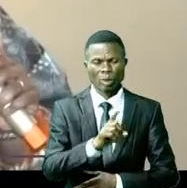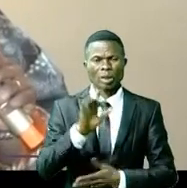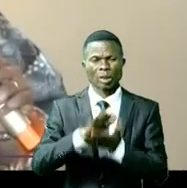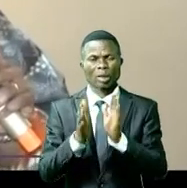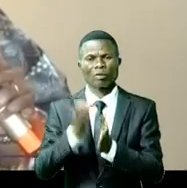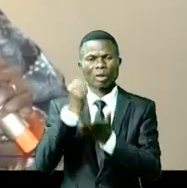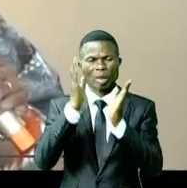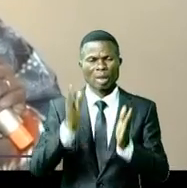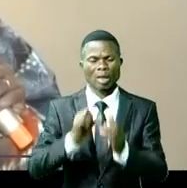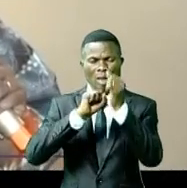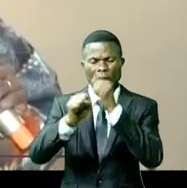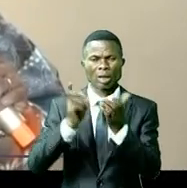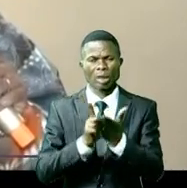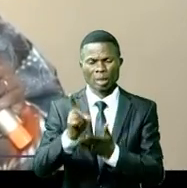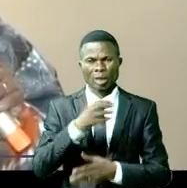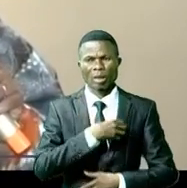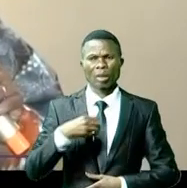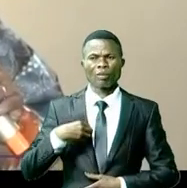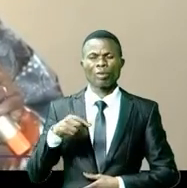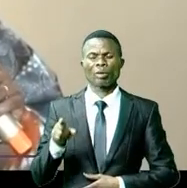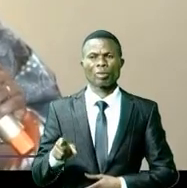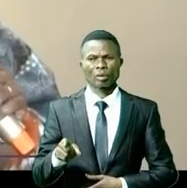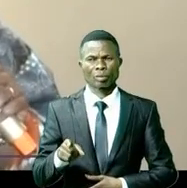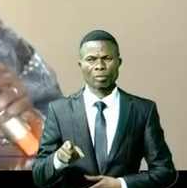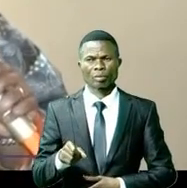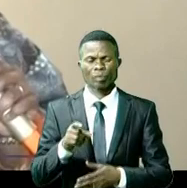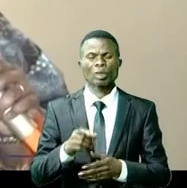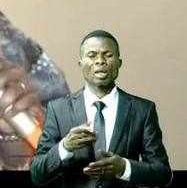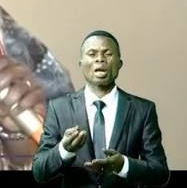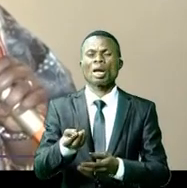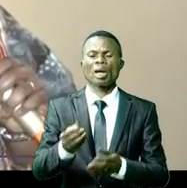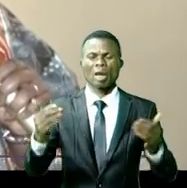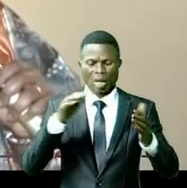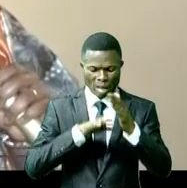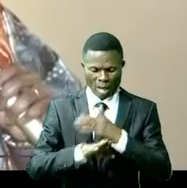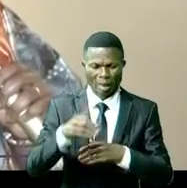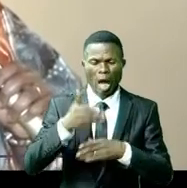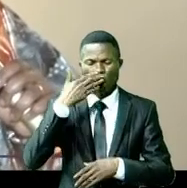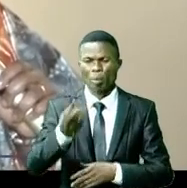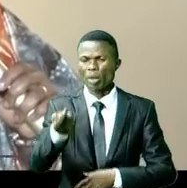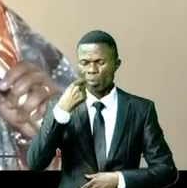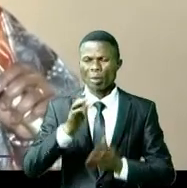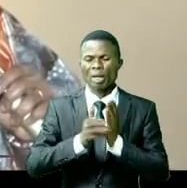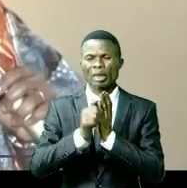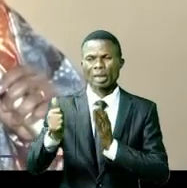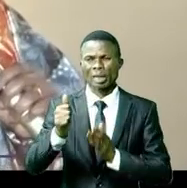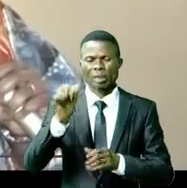ambassadeur de la promotion des droits, de l'accès aux soins de santé, de la production de qualité pour la femme. Sur